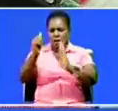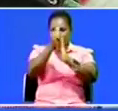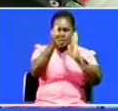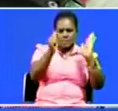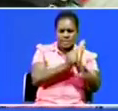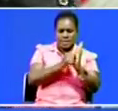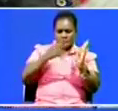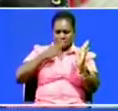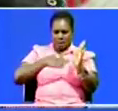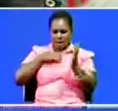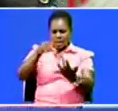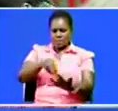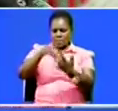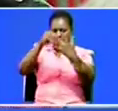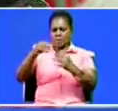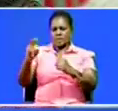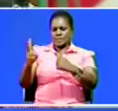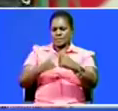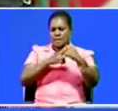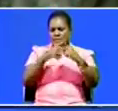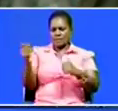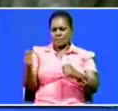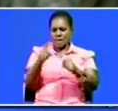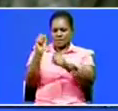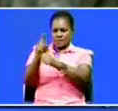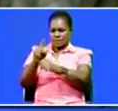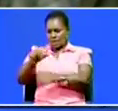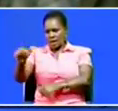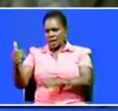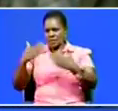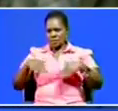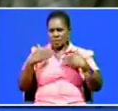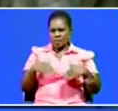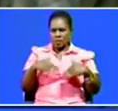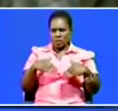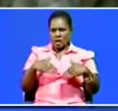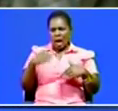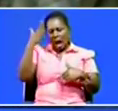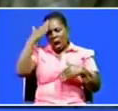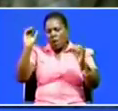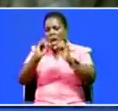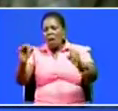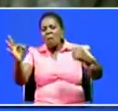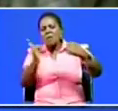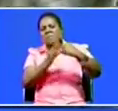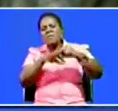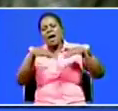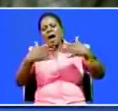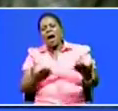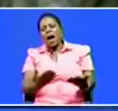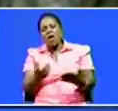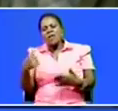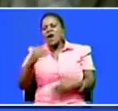zangu mkinichagua tarehe 7 mwezi wa 11. Watu wengine hawachawai hata wachui Kibra nafanana namna gani, lakini sasa